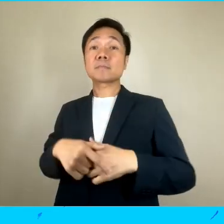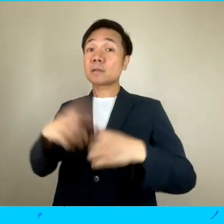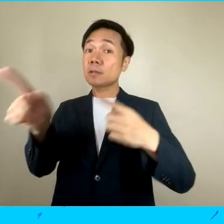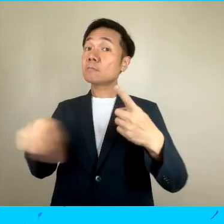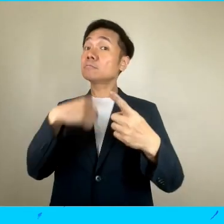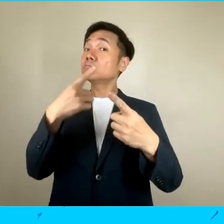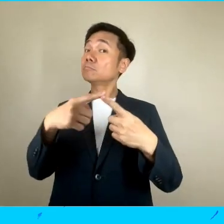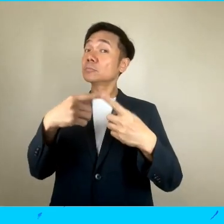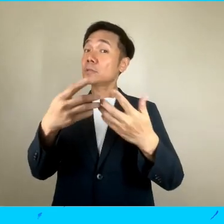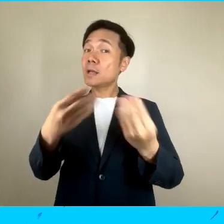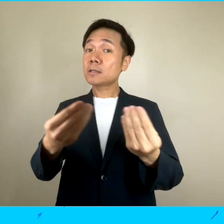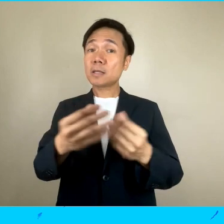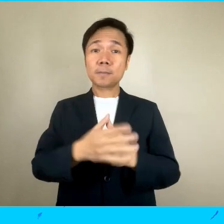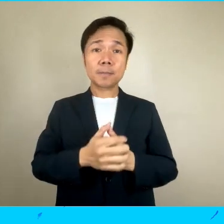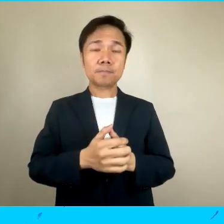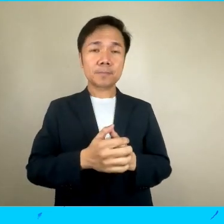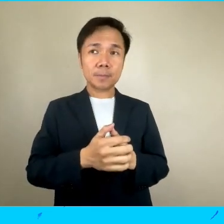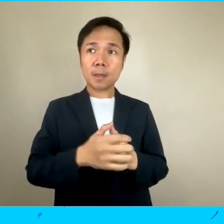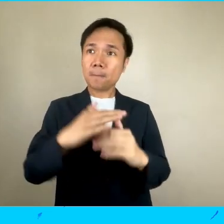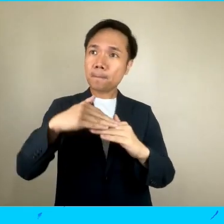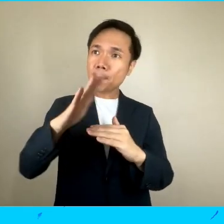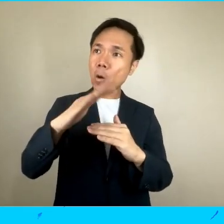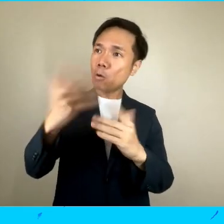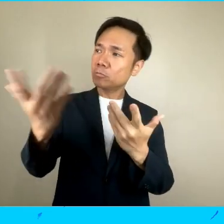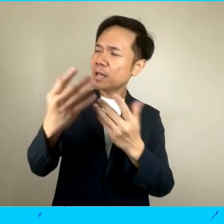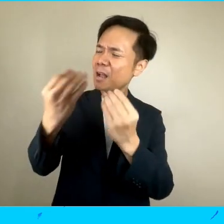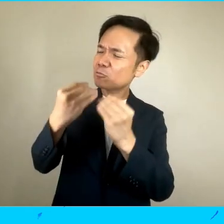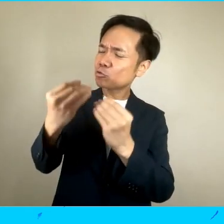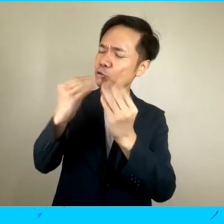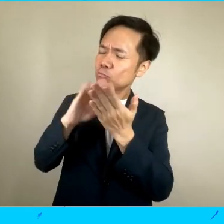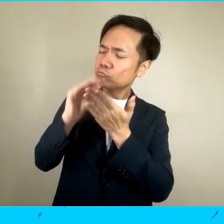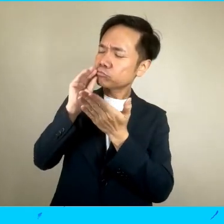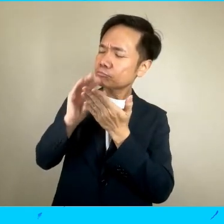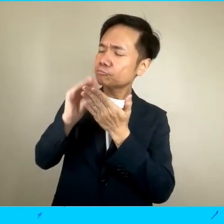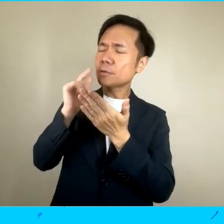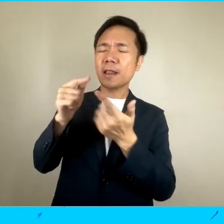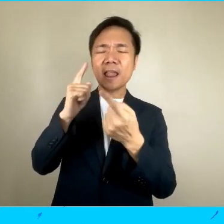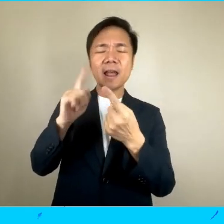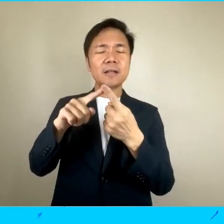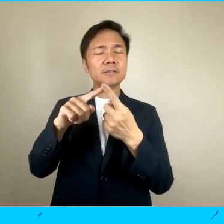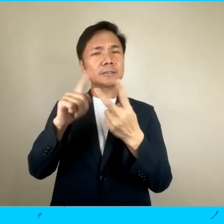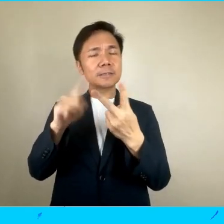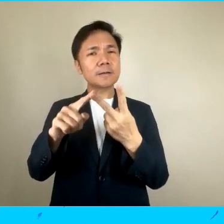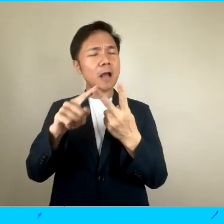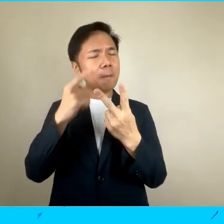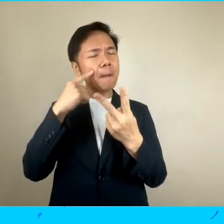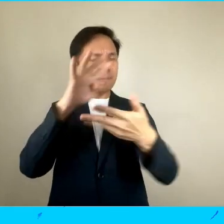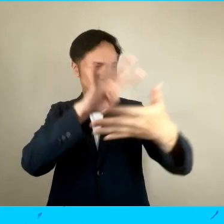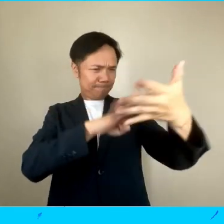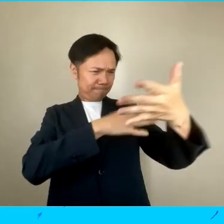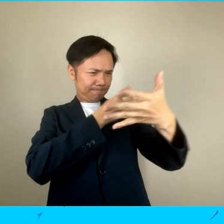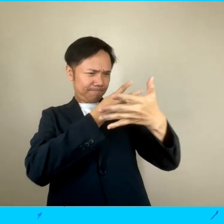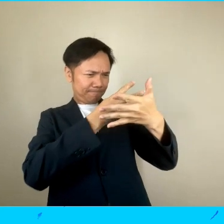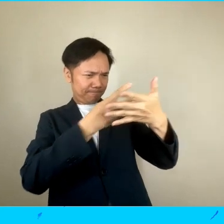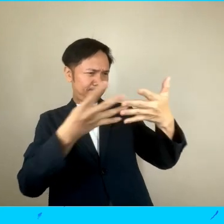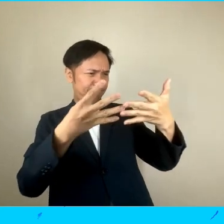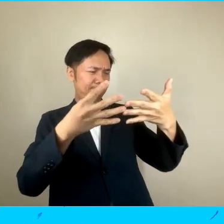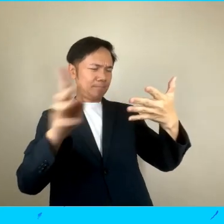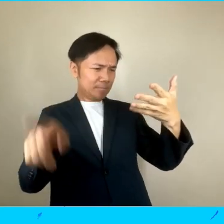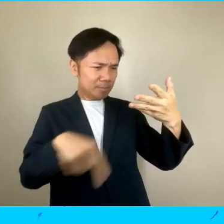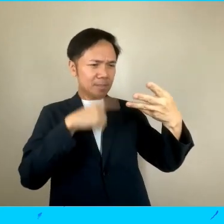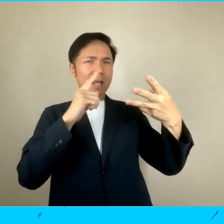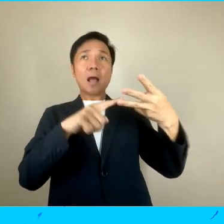nous avions plusieurs circonstances. Ils devaient prendre des décisions sur le développement